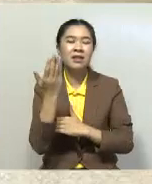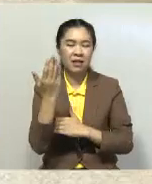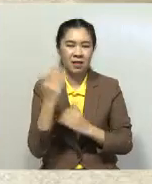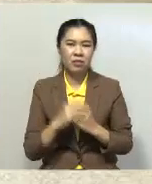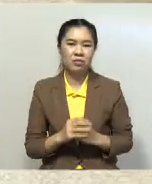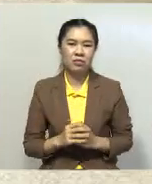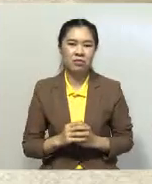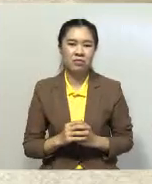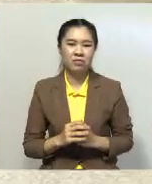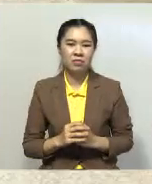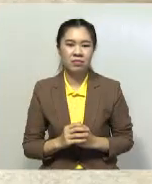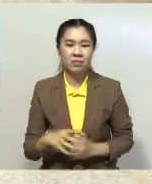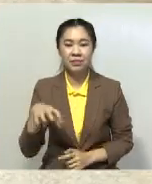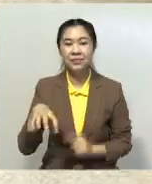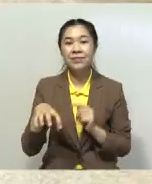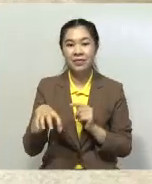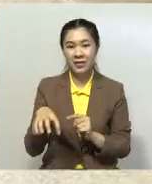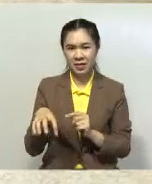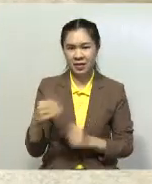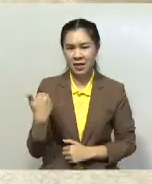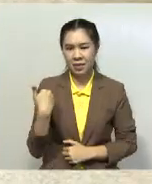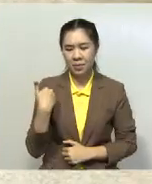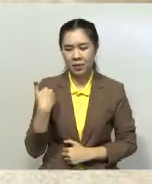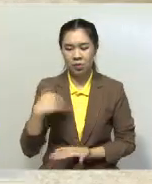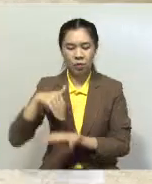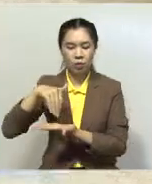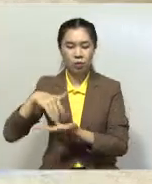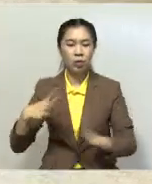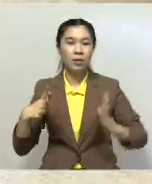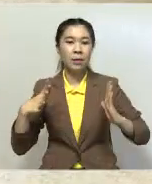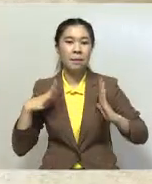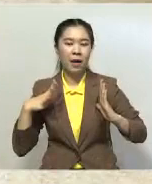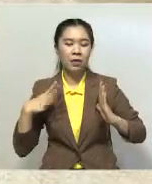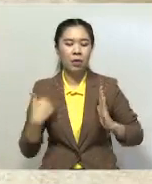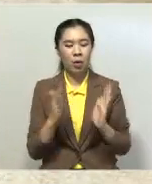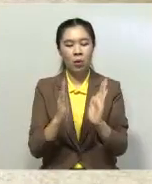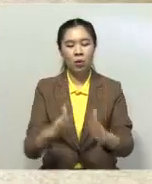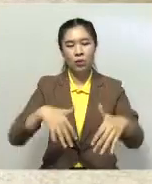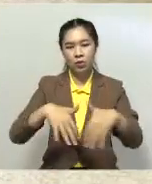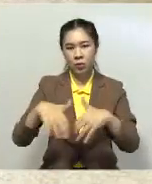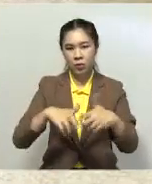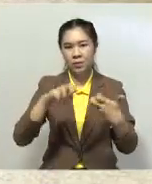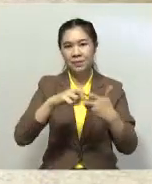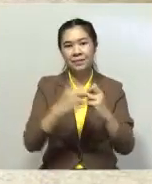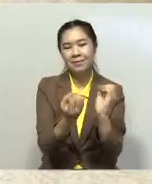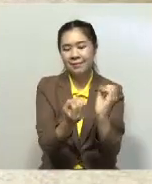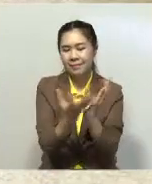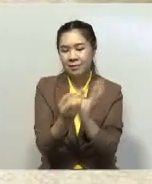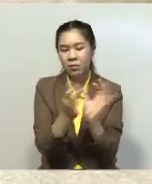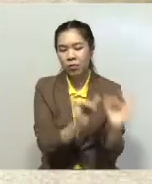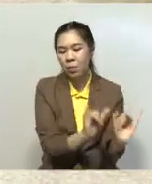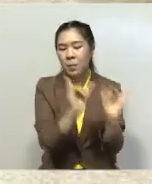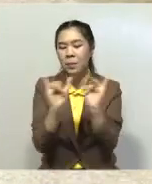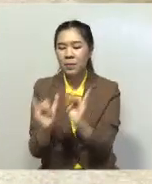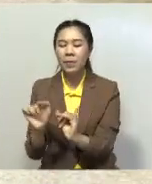ล้วก็ที่อบต.ไร่โว่เองนะคะก็ยังเป็นศูนย์พักพิงสำหรับประชาชนที่ได้รับความเดือดร้อนจากเหตุอุทกภัยน้ำป่าไหลหลากแล้วก็ดิน